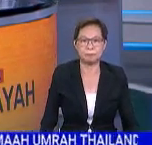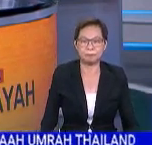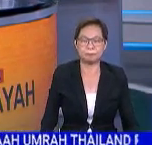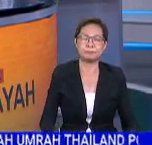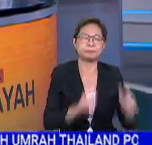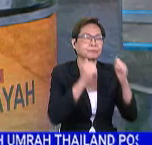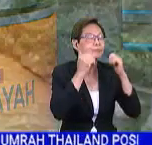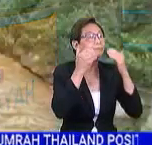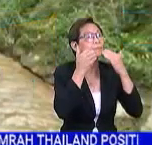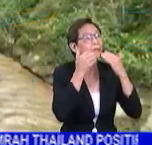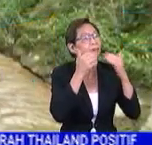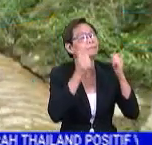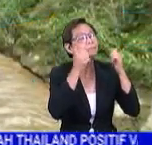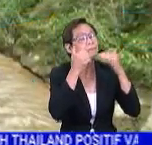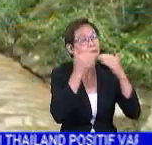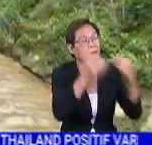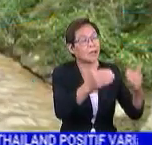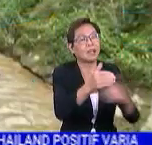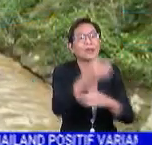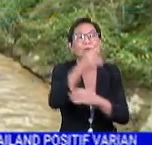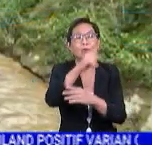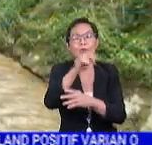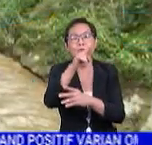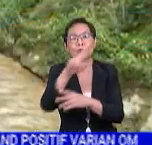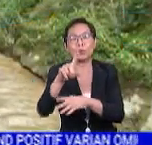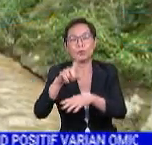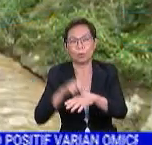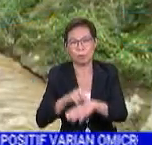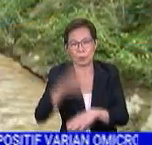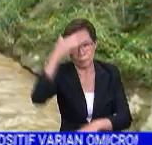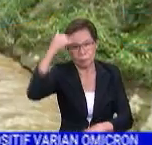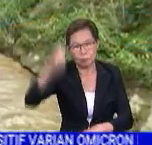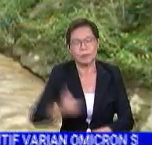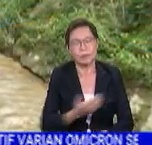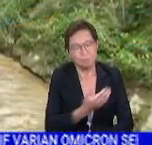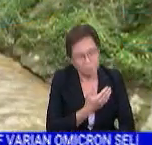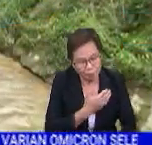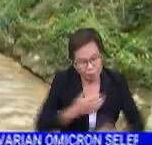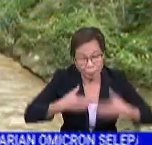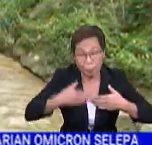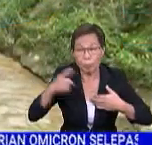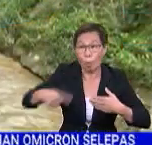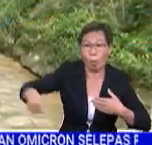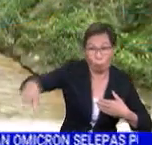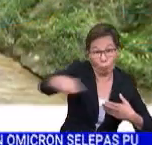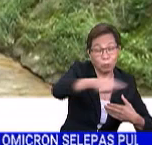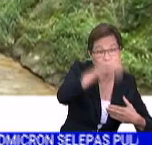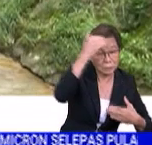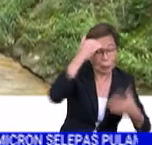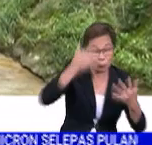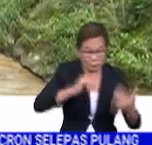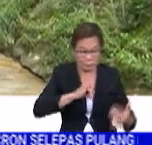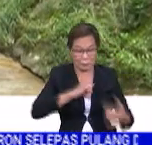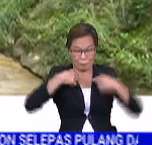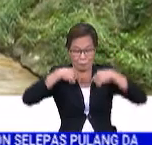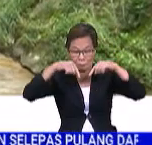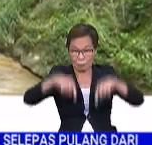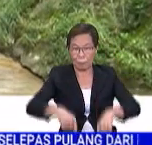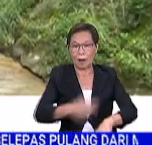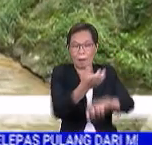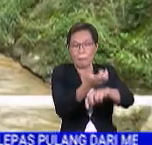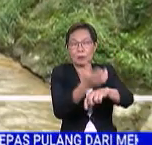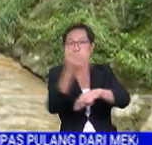Baik, terima kasih Nurul di Angkasa Puri. Assalamualaikum dan salam sejahtera. Seperti yang anda sedia maklum, ketika ini saya berada di